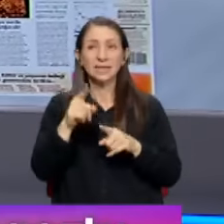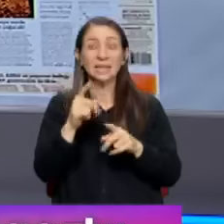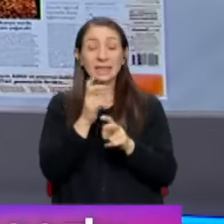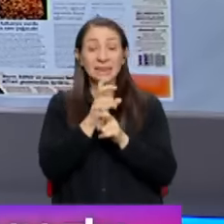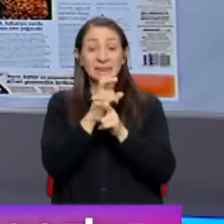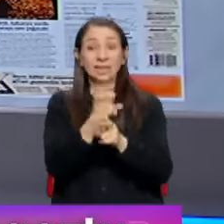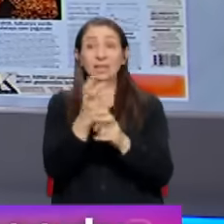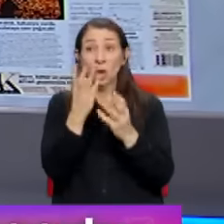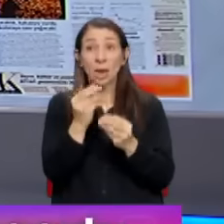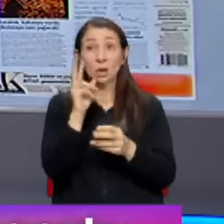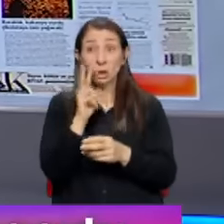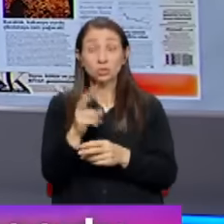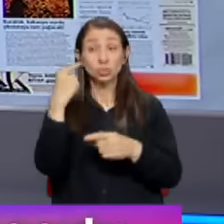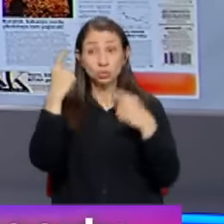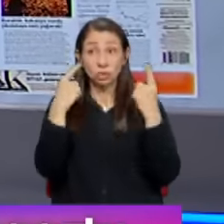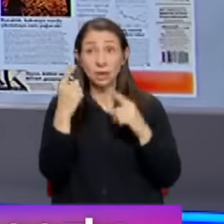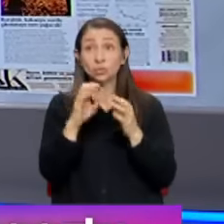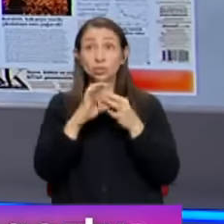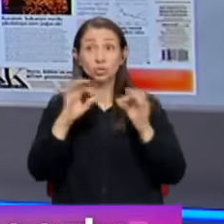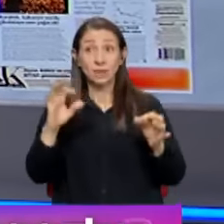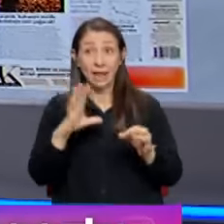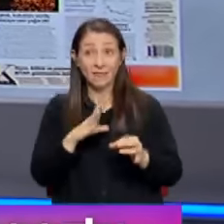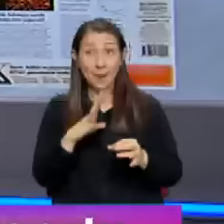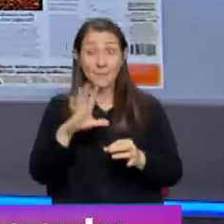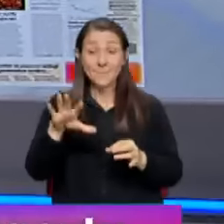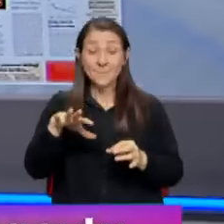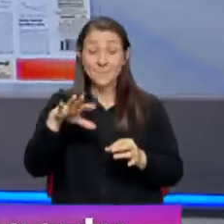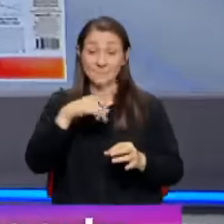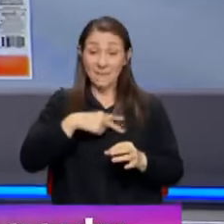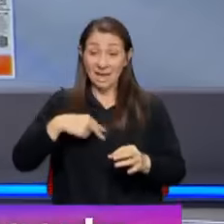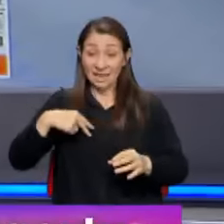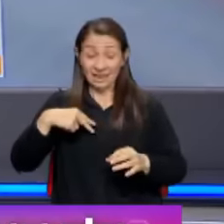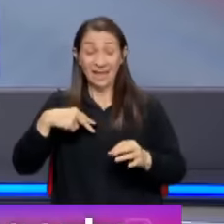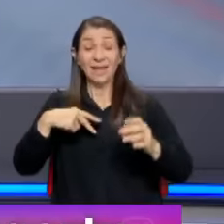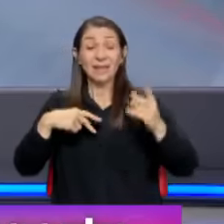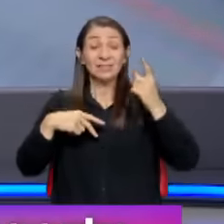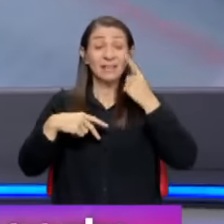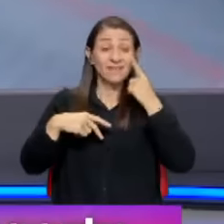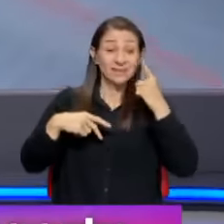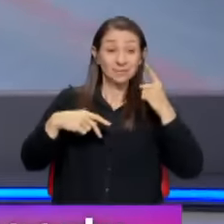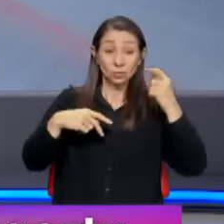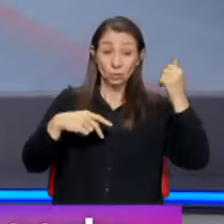tehdit olarak görülen, algılanan cümleler var. Merkezi yönetimle yerel